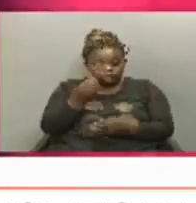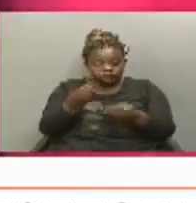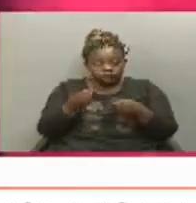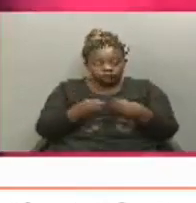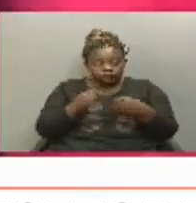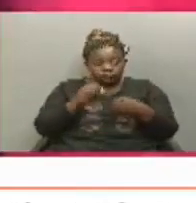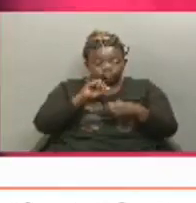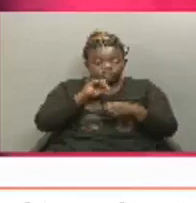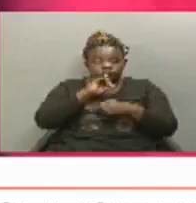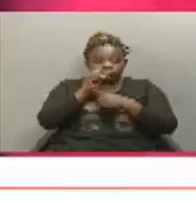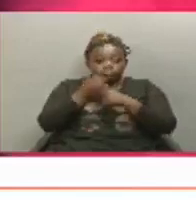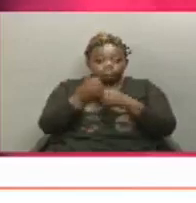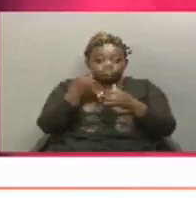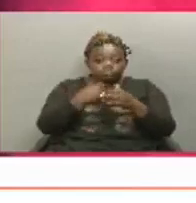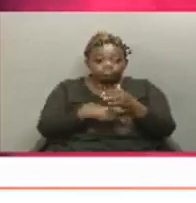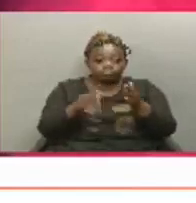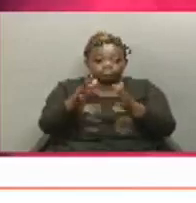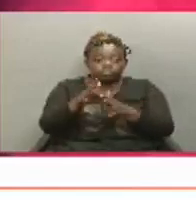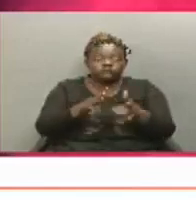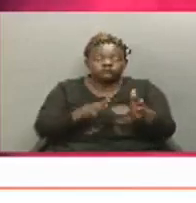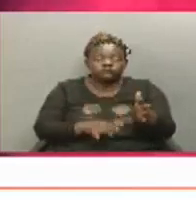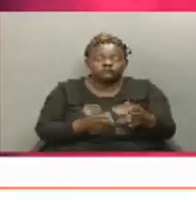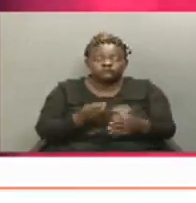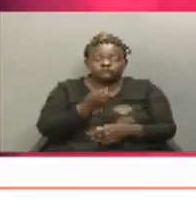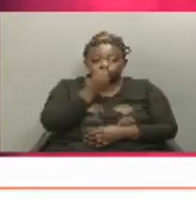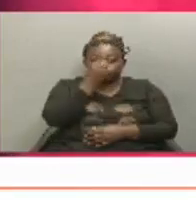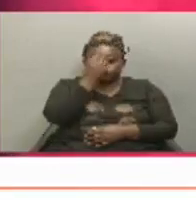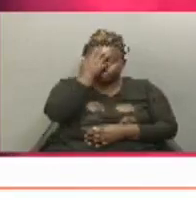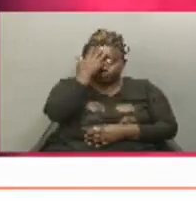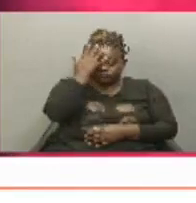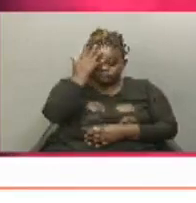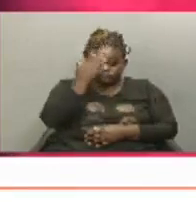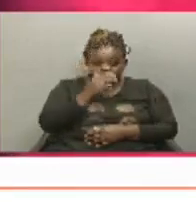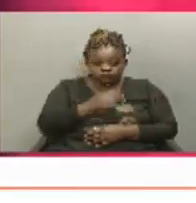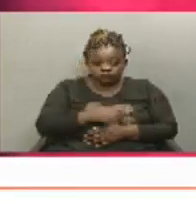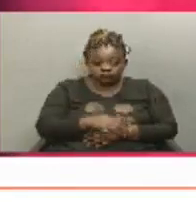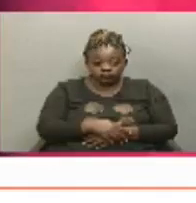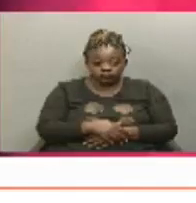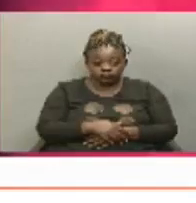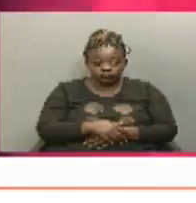mulimu ogwo gwe nali nkola gwali gwa kulongoosa bimuli.